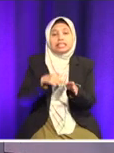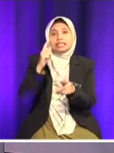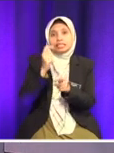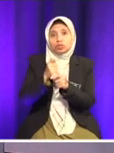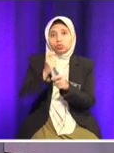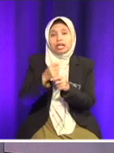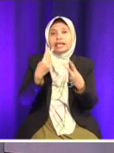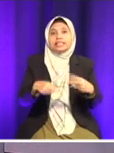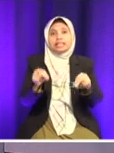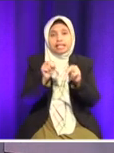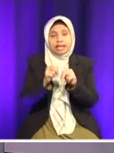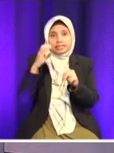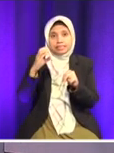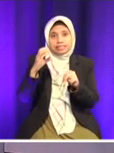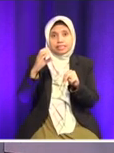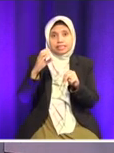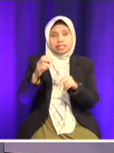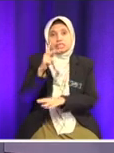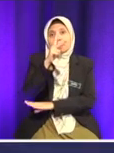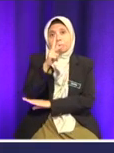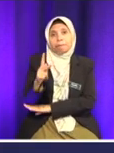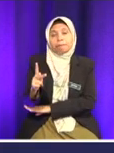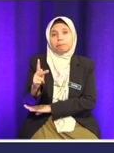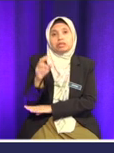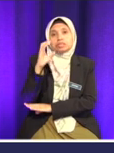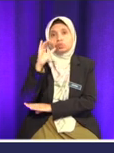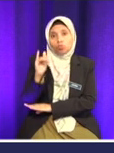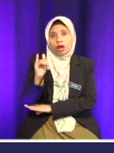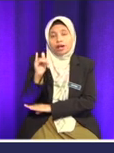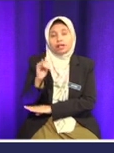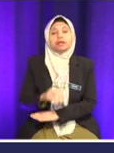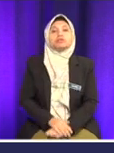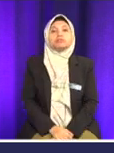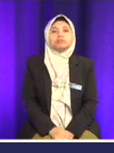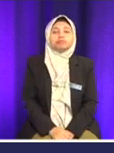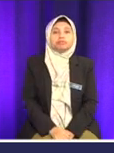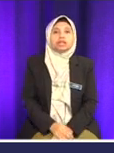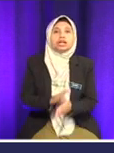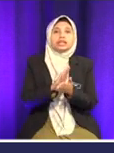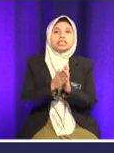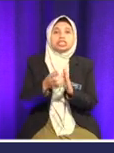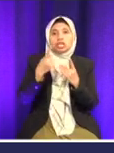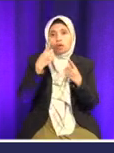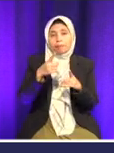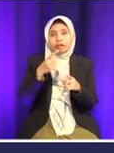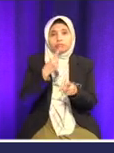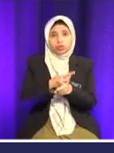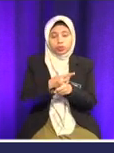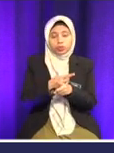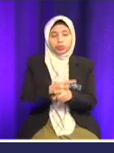Inilah dia pintasan Pak siwai ini adalah minta saya Oke jadi tadi jawaban Aisyah betul